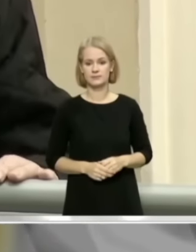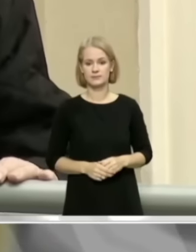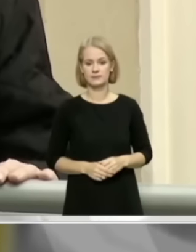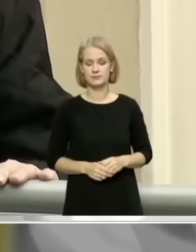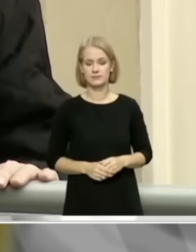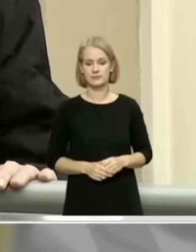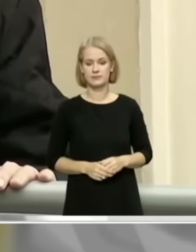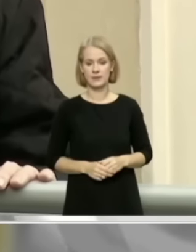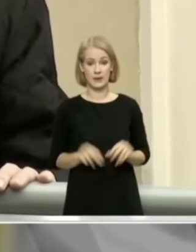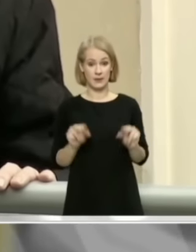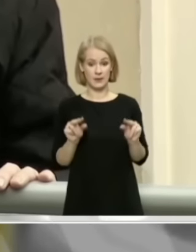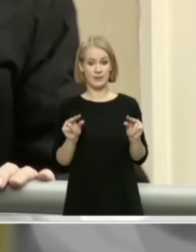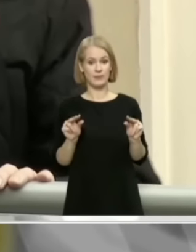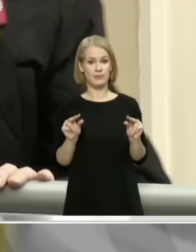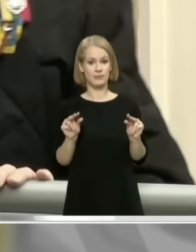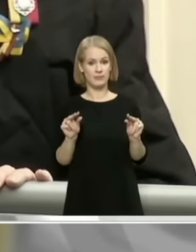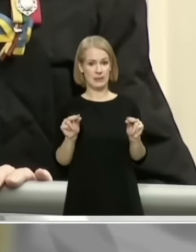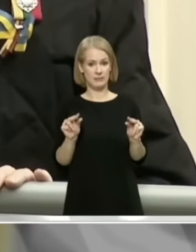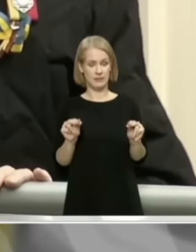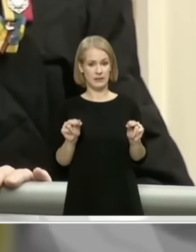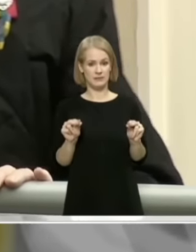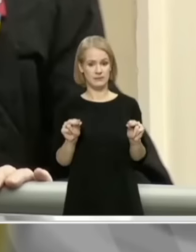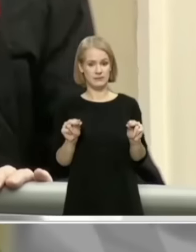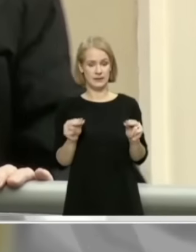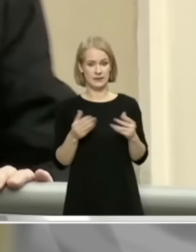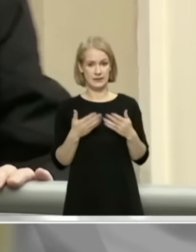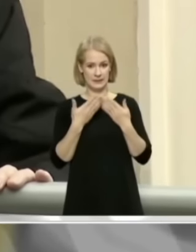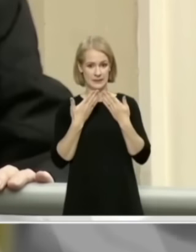Gerai, kad nėra tų, kurie